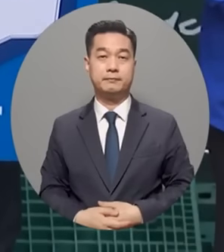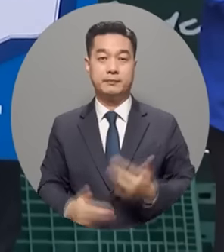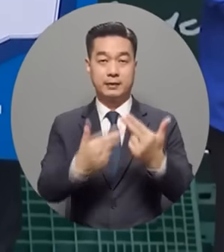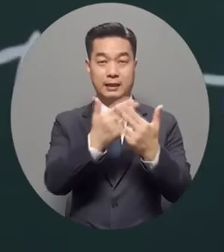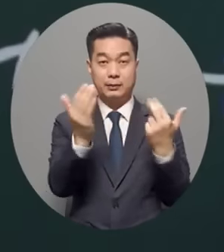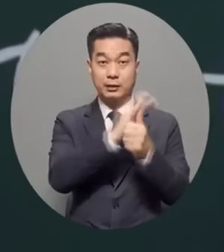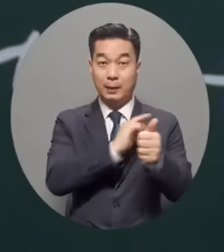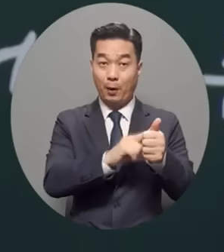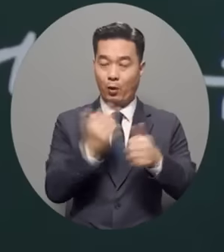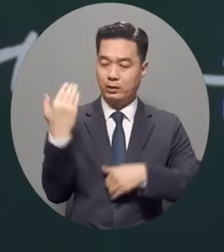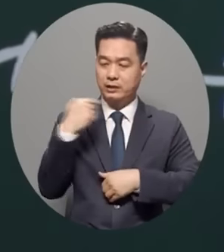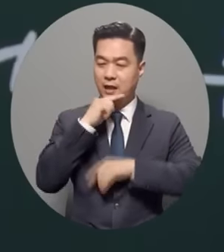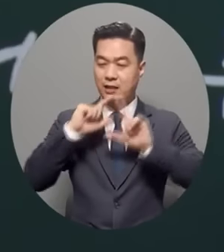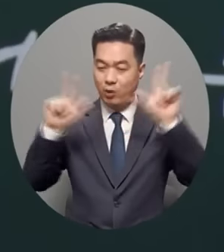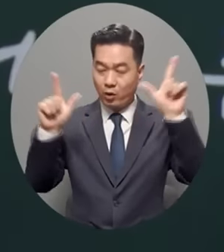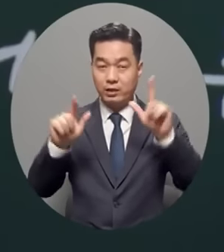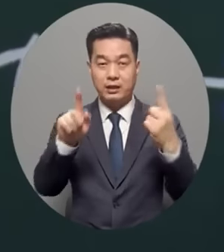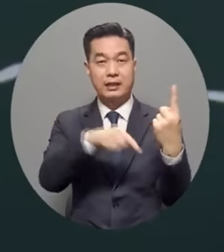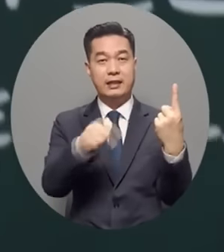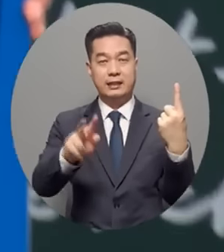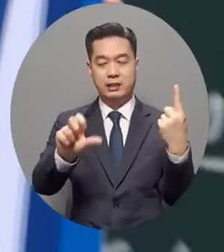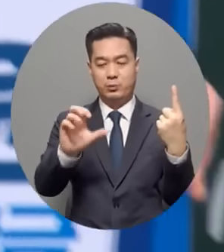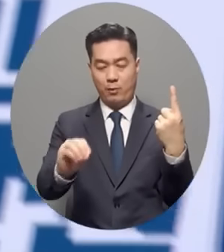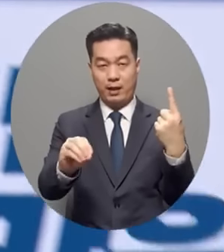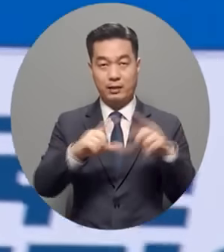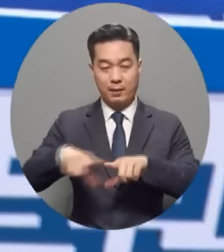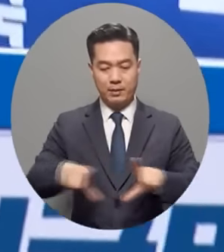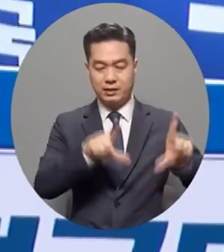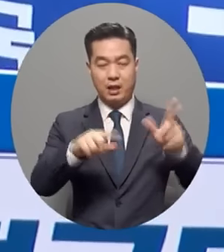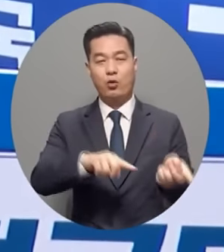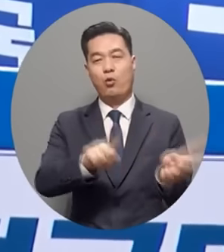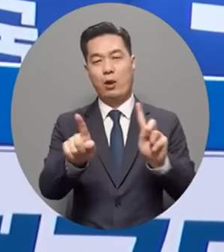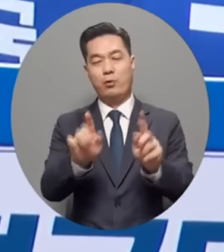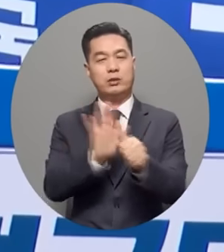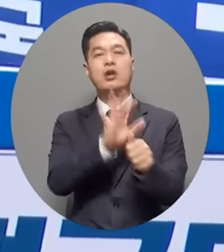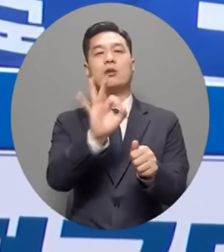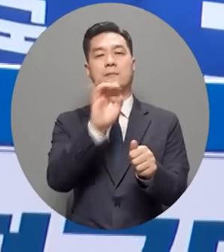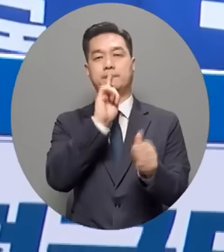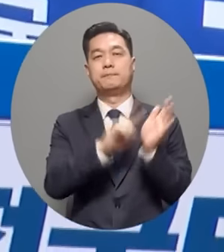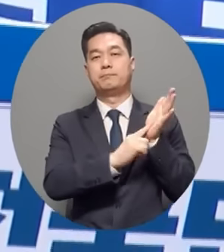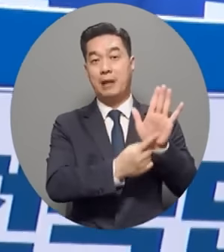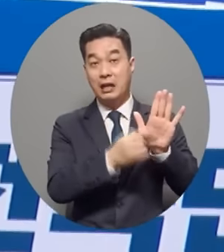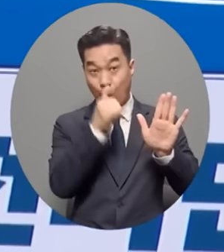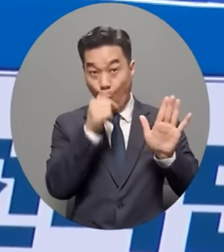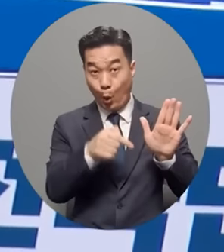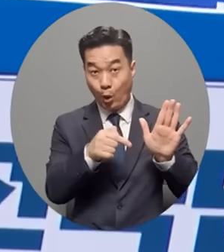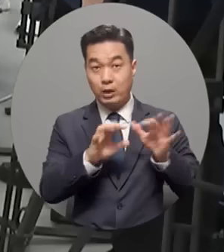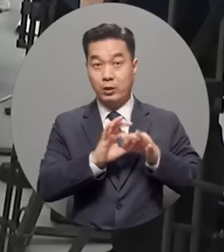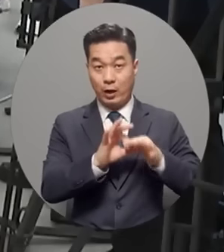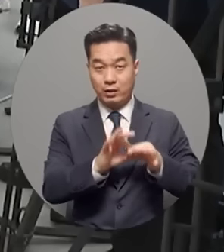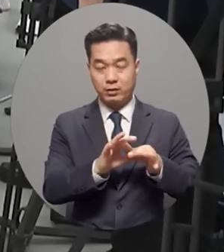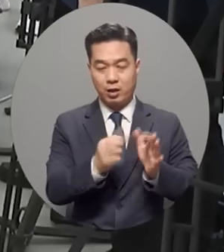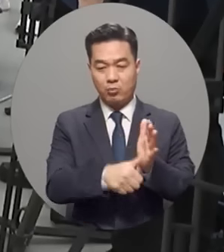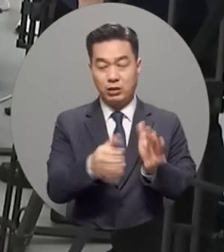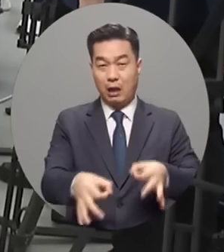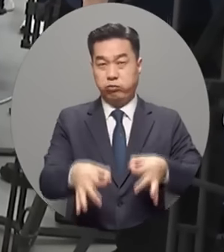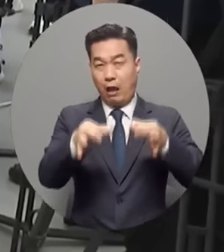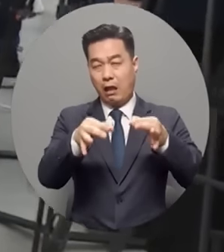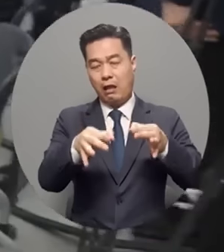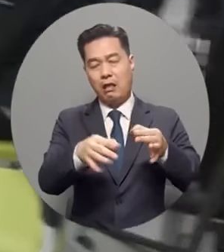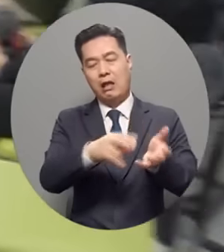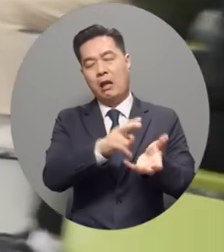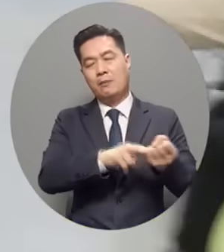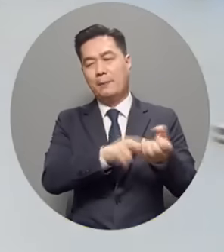지난 일요일 1인당 25만 원의 민생회복 지원금을 주자고 제안했는데 이에 대해 고물가를 부추기는 매표